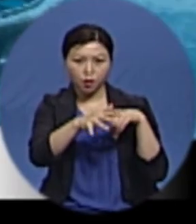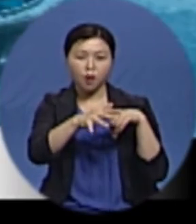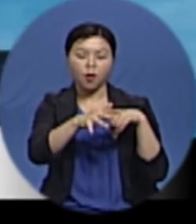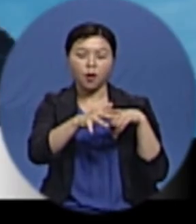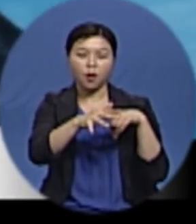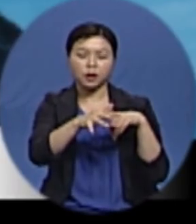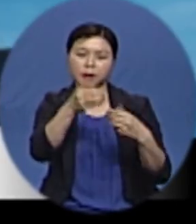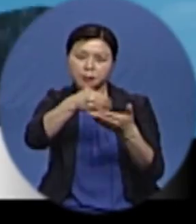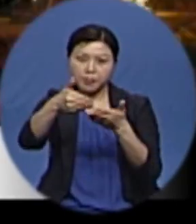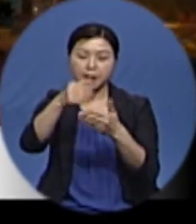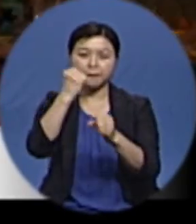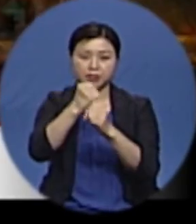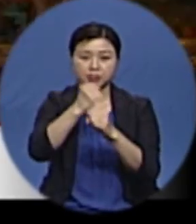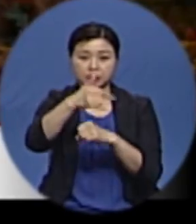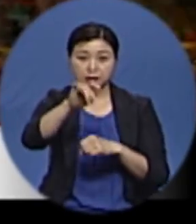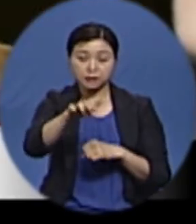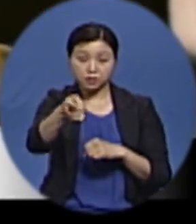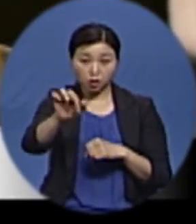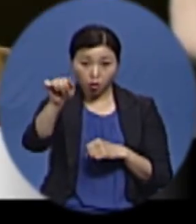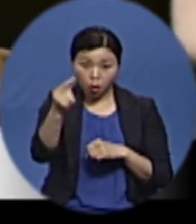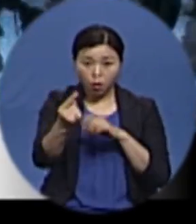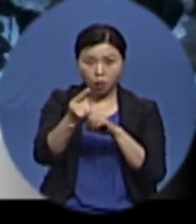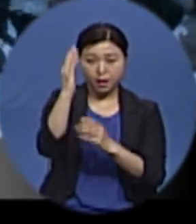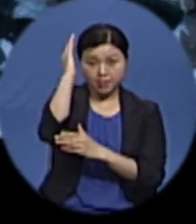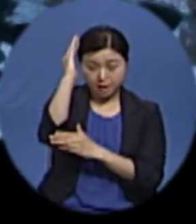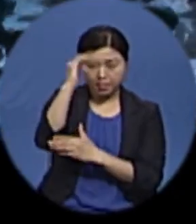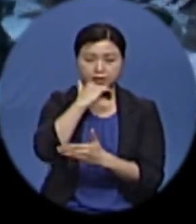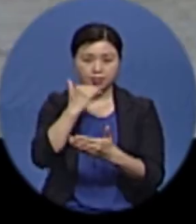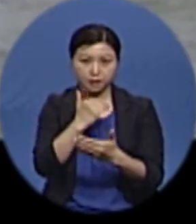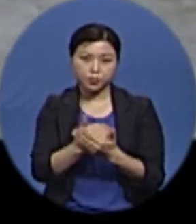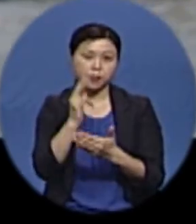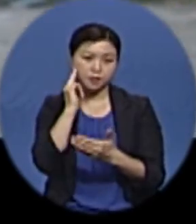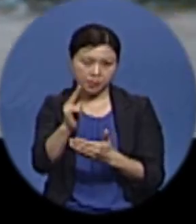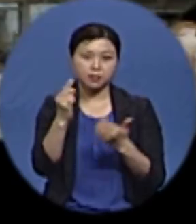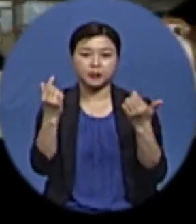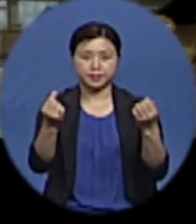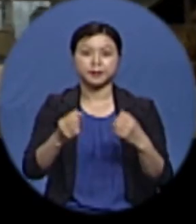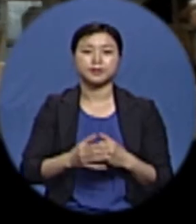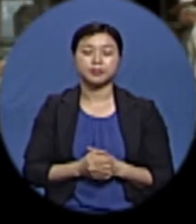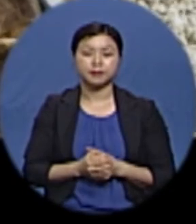이야기가 어우러져 가슴 벅찬 감동과 여운을 선사할 것으로 보입니다.